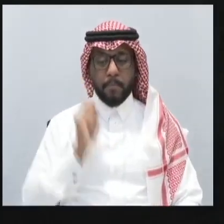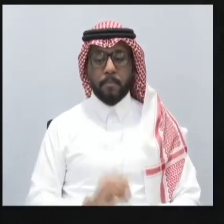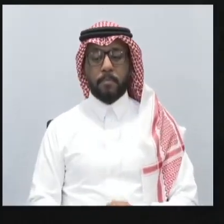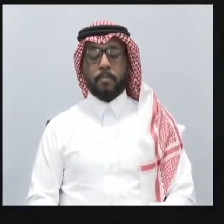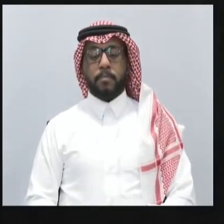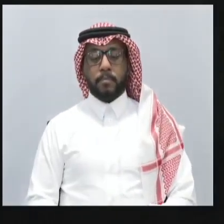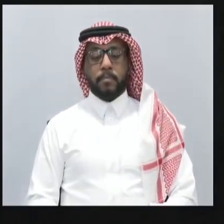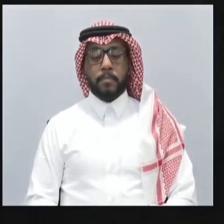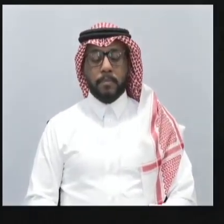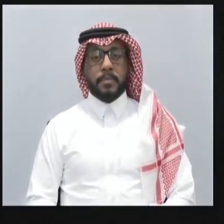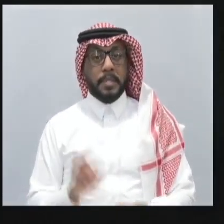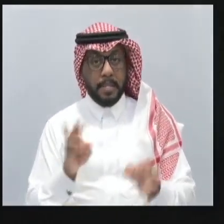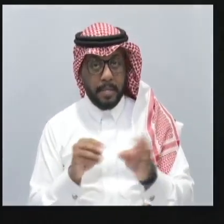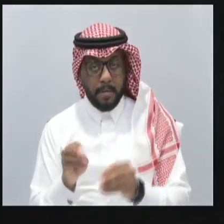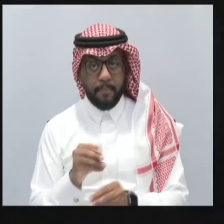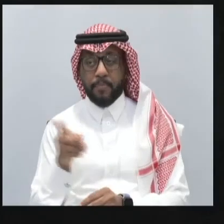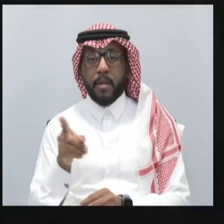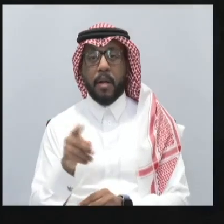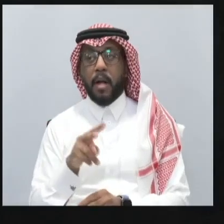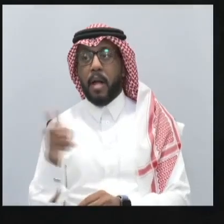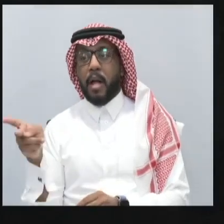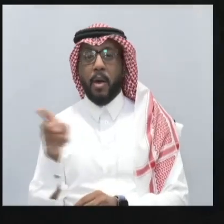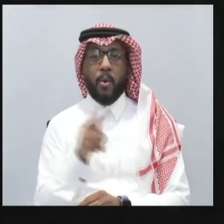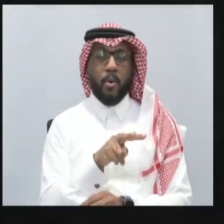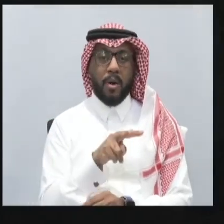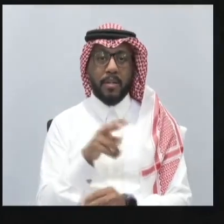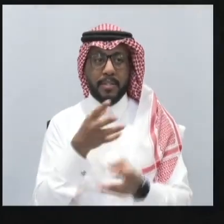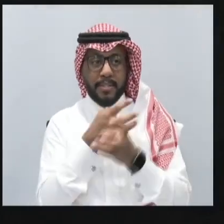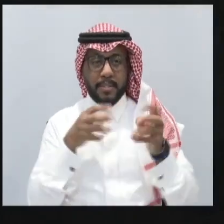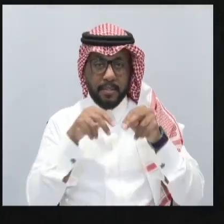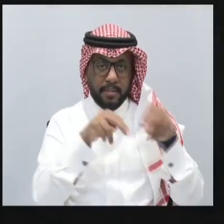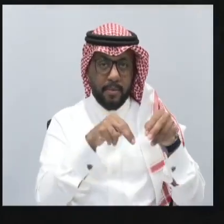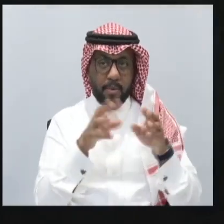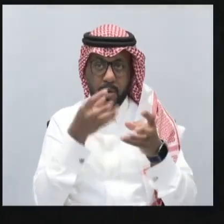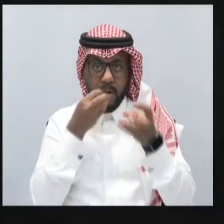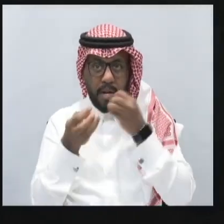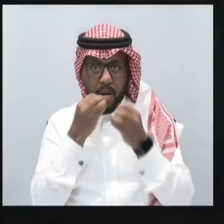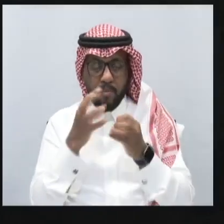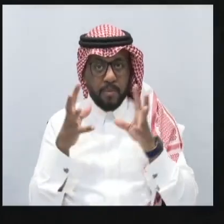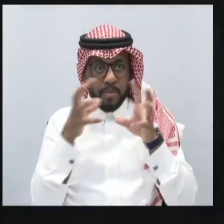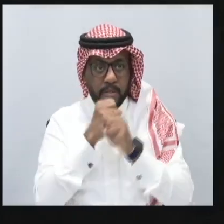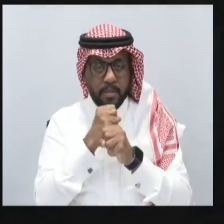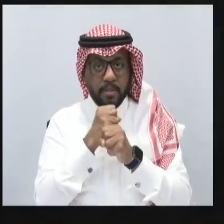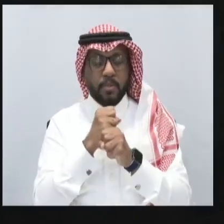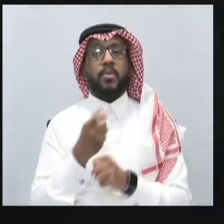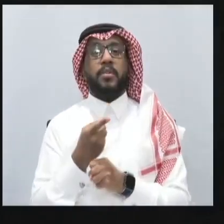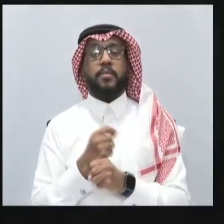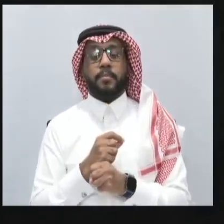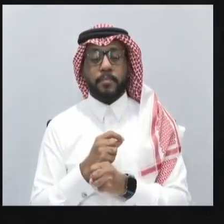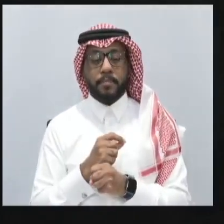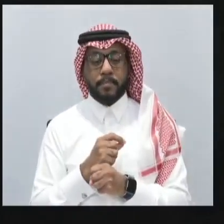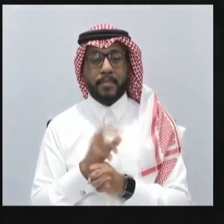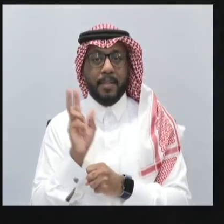يقول حيوانات يبغ نسمي حيوانات تاكل هال الحيوانات اذا اكل اذا جبنا حيوان ياكل